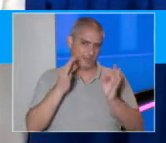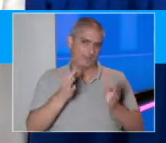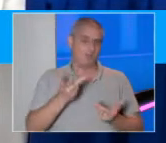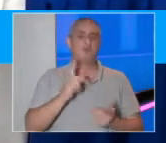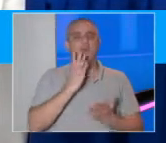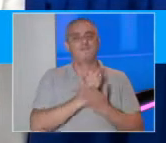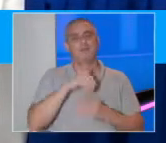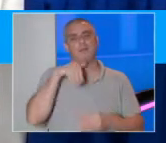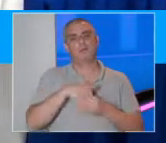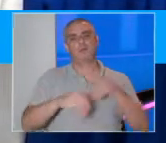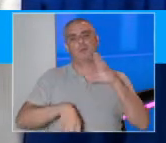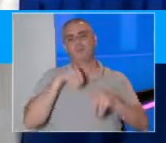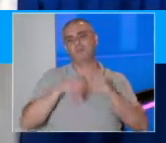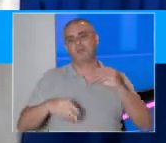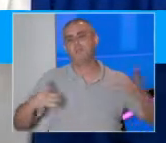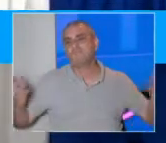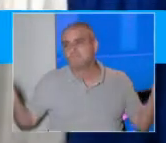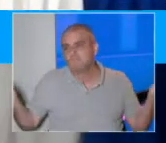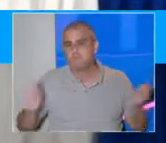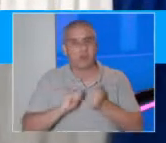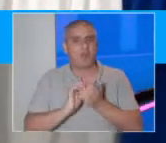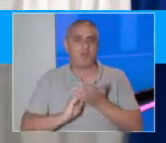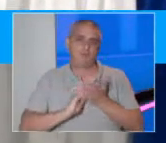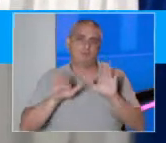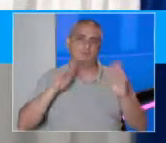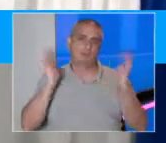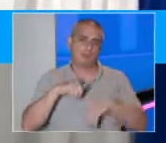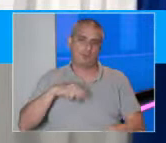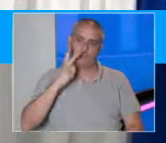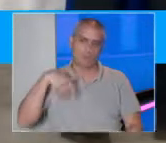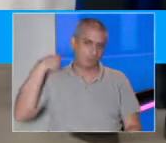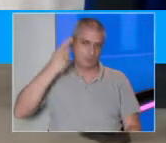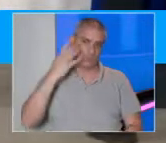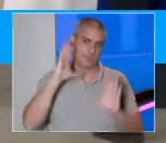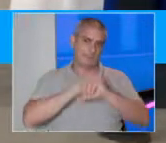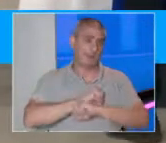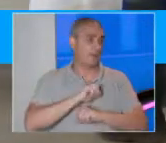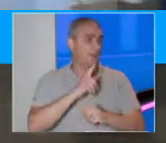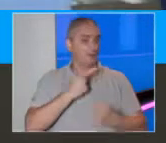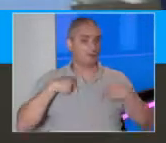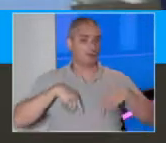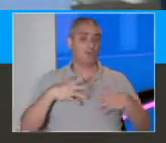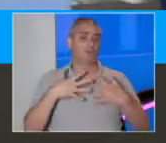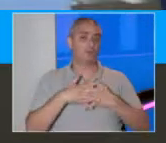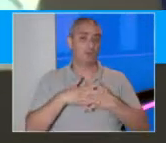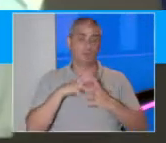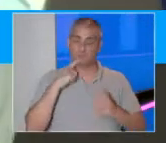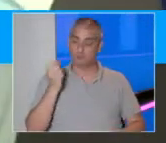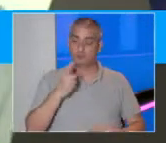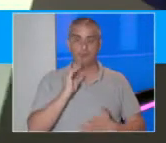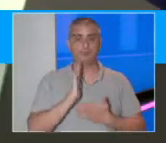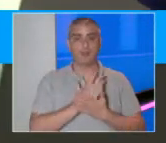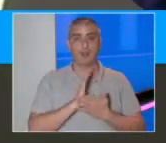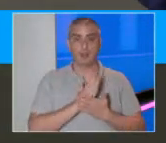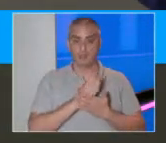נהיה כבר במערכת בחירות, או לכל הפחות ממשלה טיפול בשני בחצות. כן, אז כמו שאומר יושב ראש הקואליציה מיקי זוהר, שבוע של